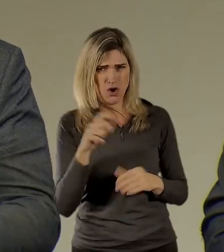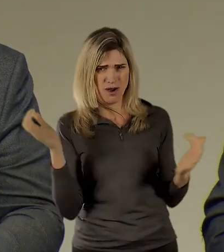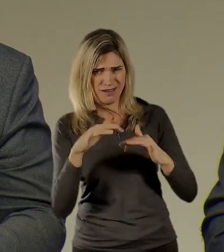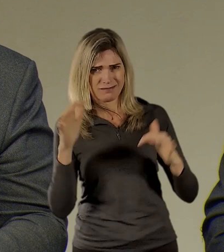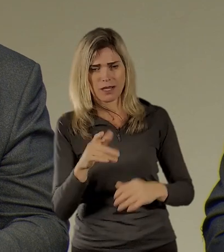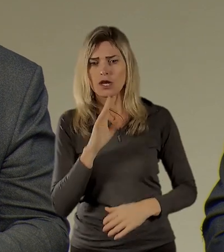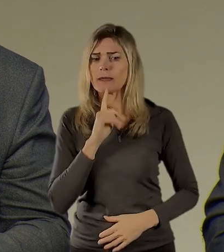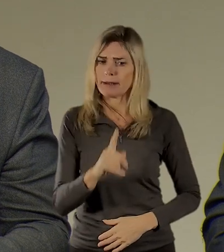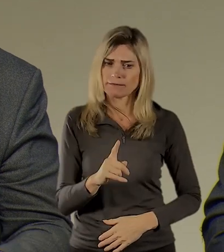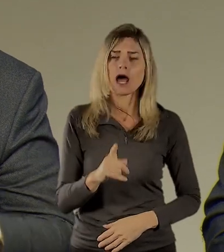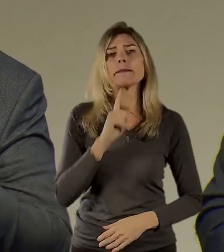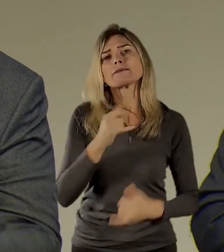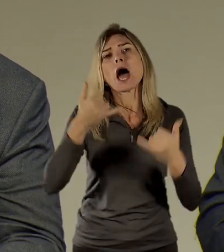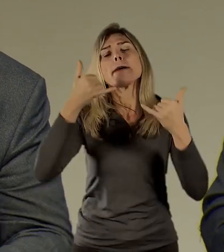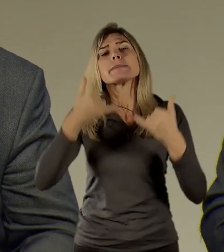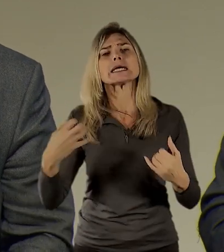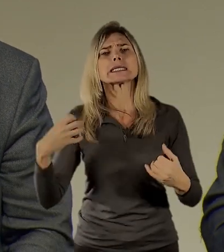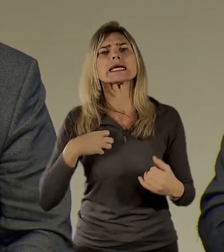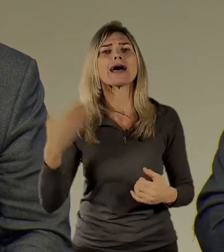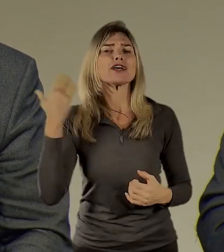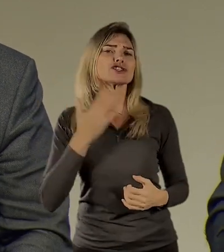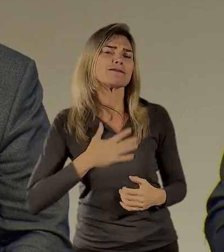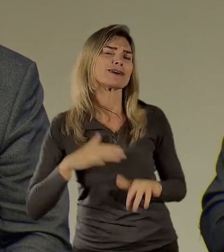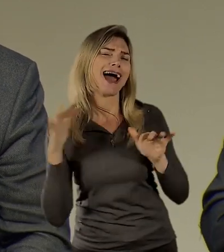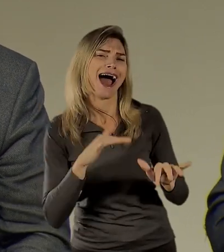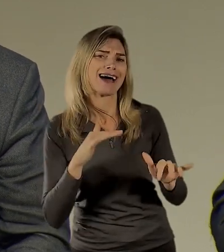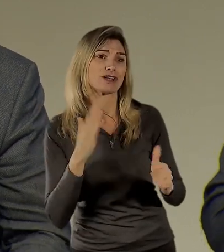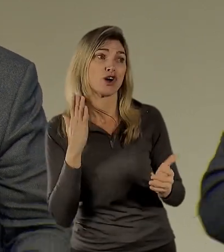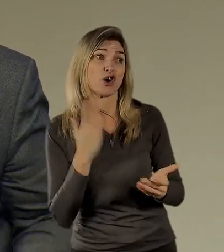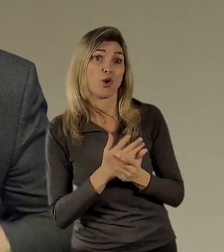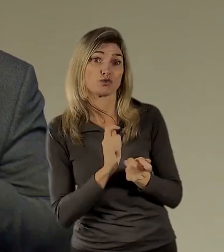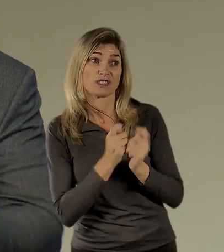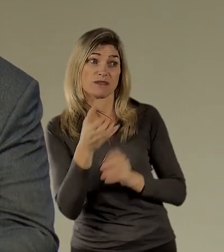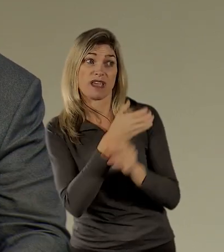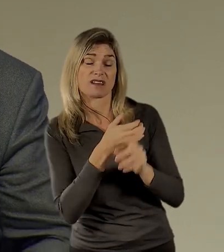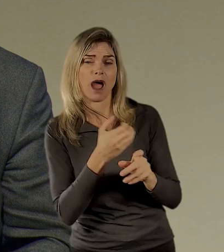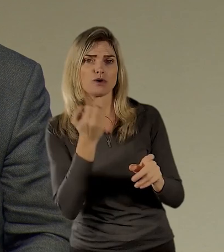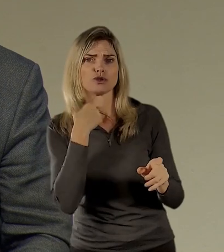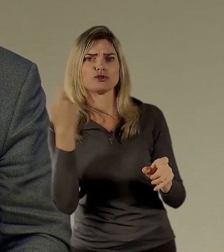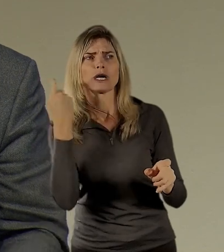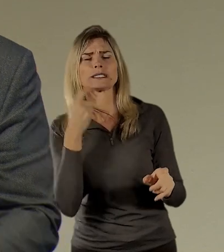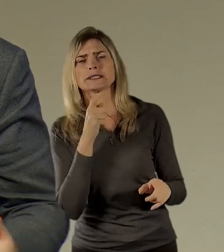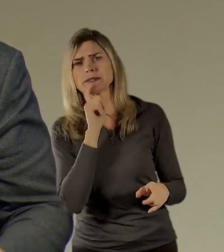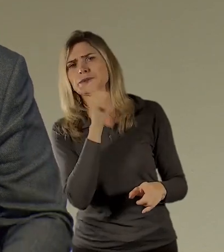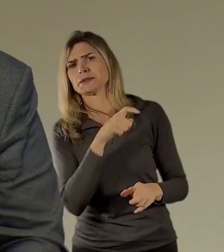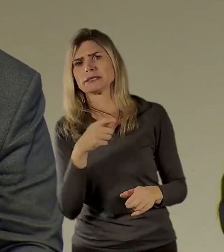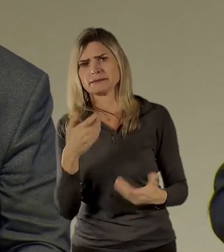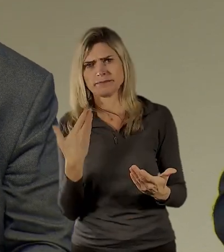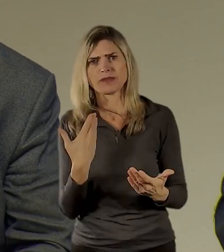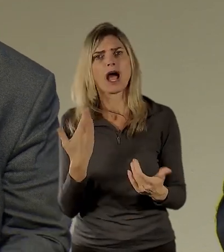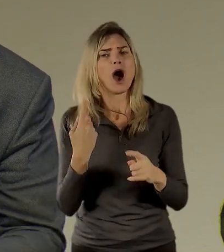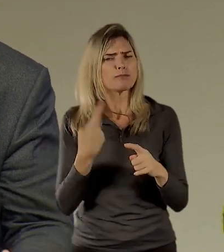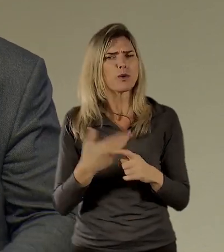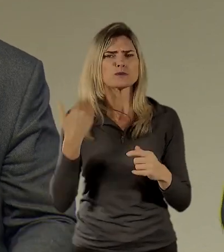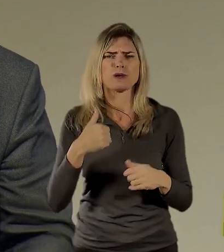byl odkouzlen Pražský hrad, takže zmizela část téhleté pražské topografie a už se nedalo vlastně přes Hradčany probíhat, pokud jste nechtěli